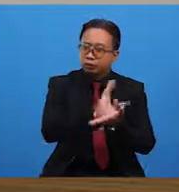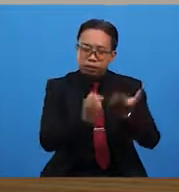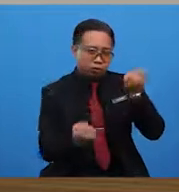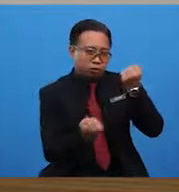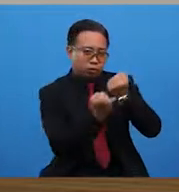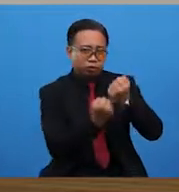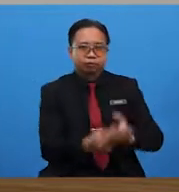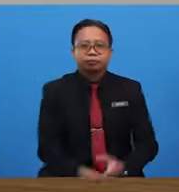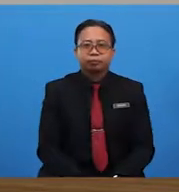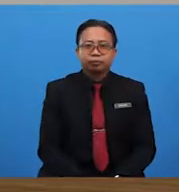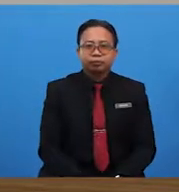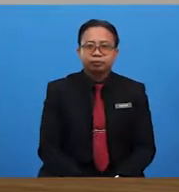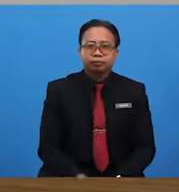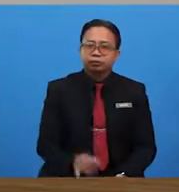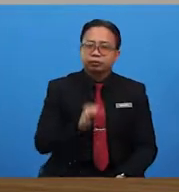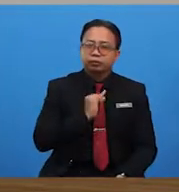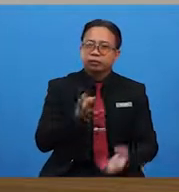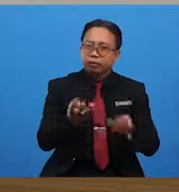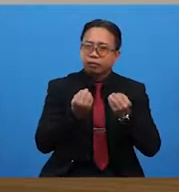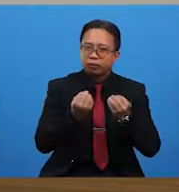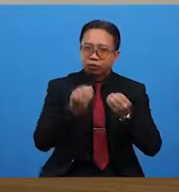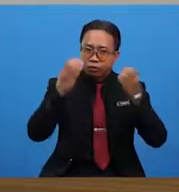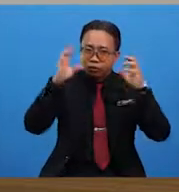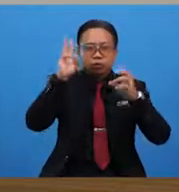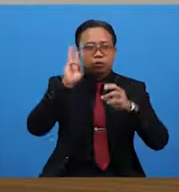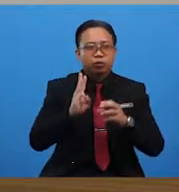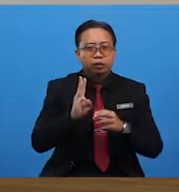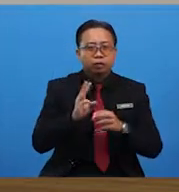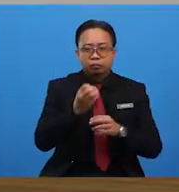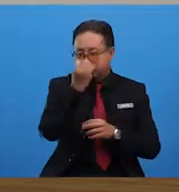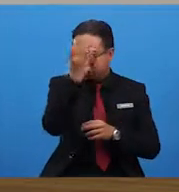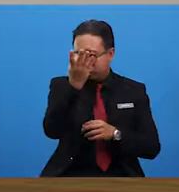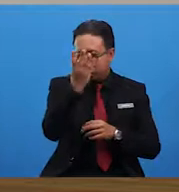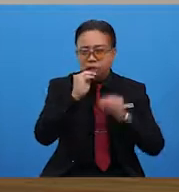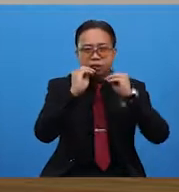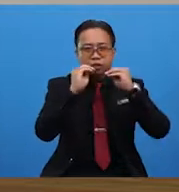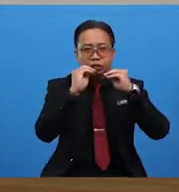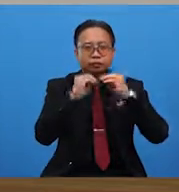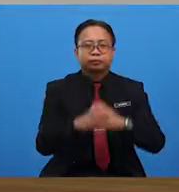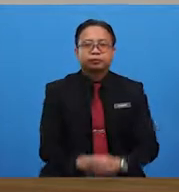jadi saya minta untuk kupas sedikit